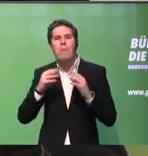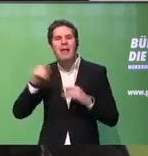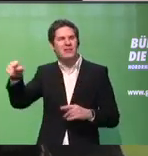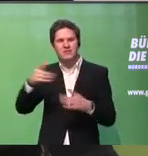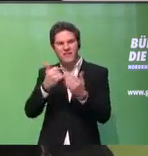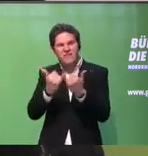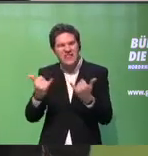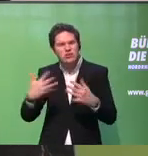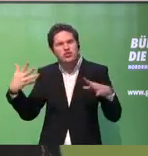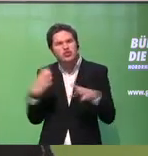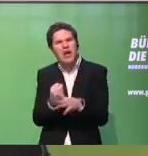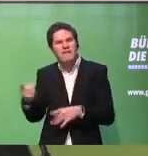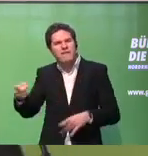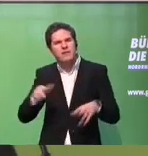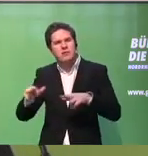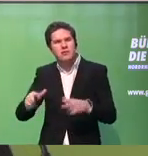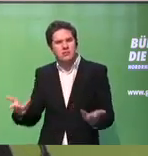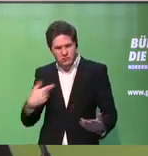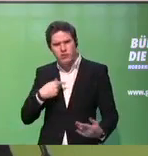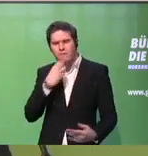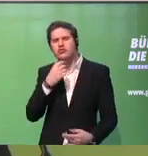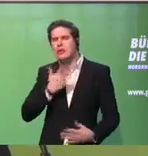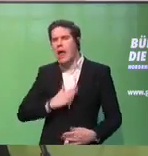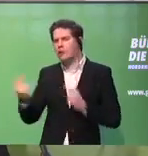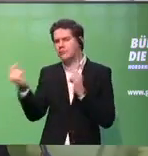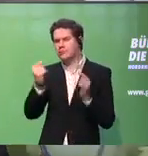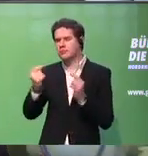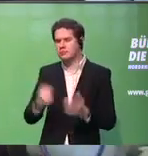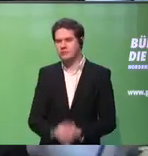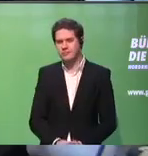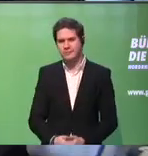Debatte sollten wir mit denen führen.